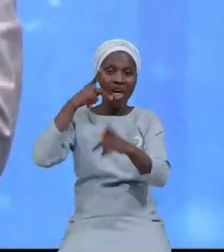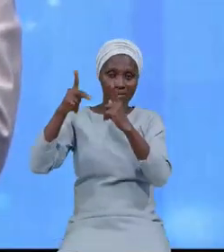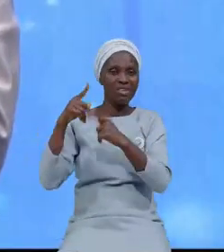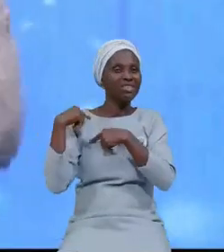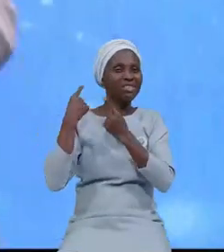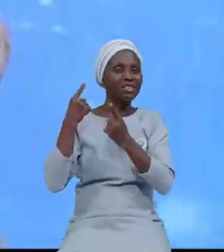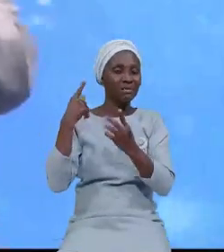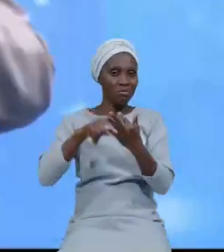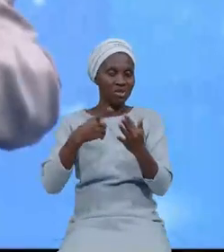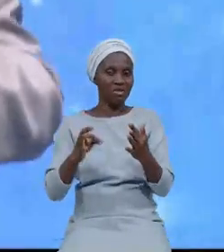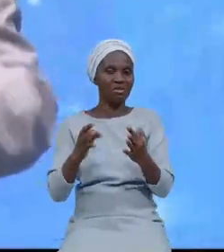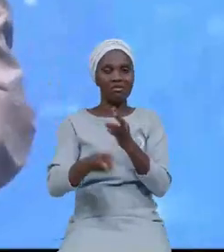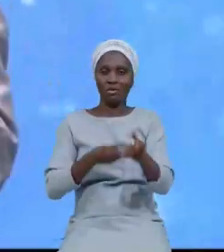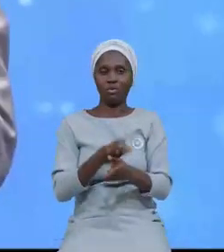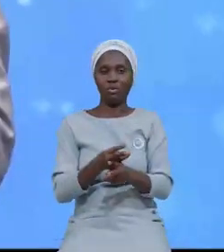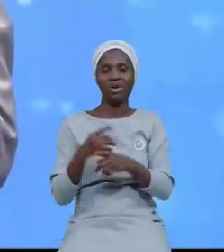prophètes